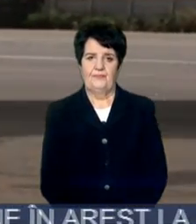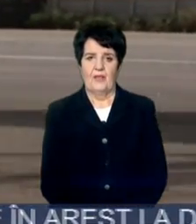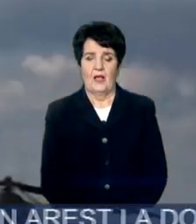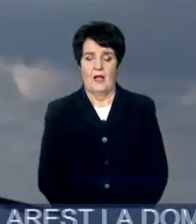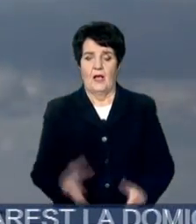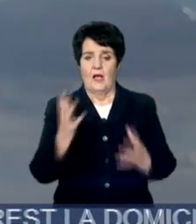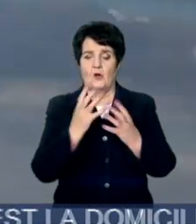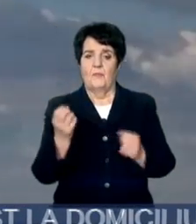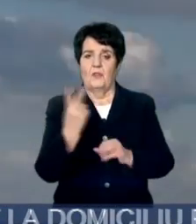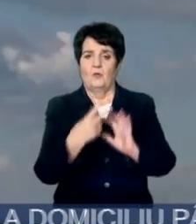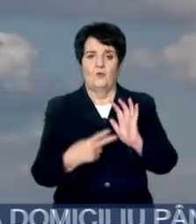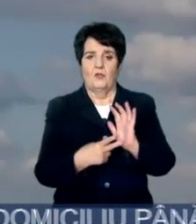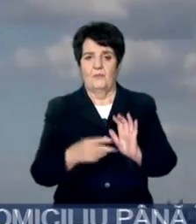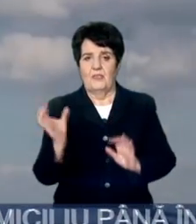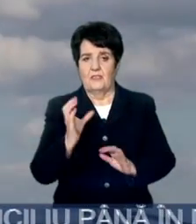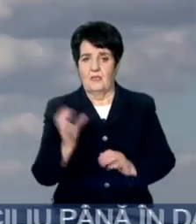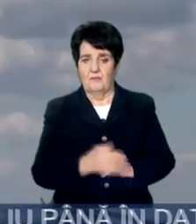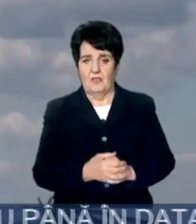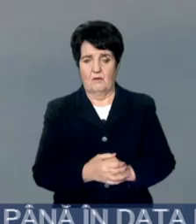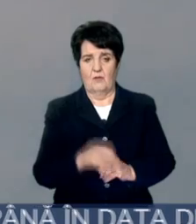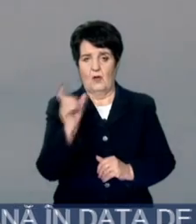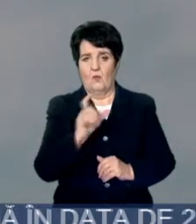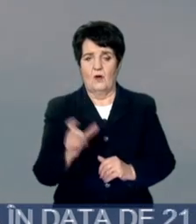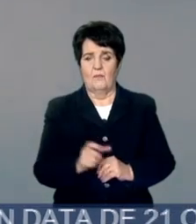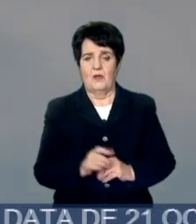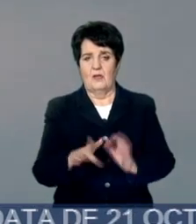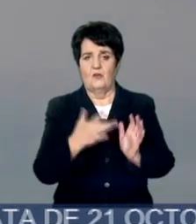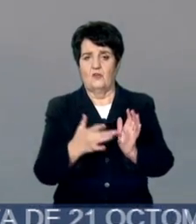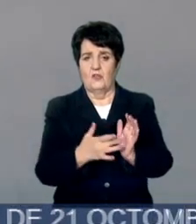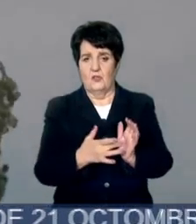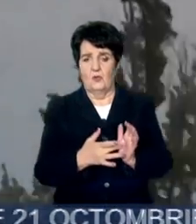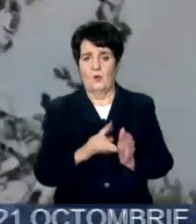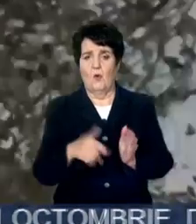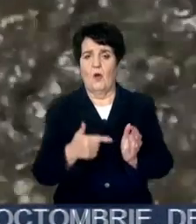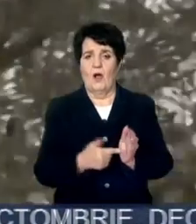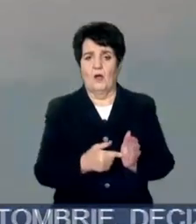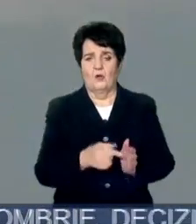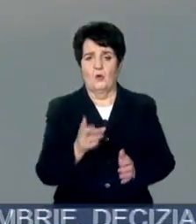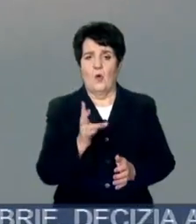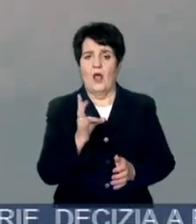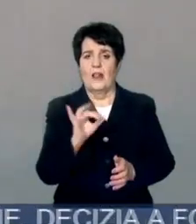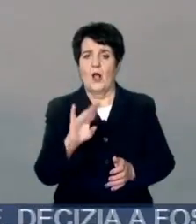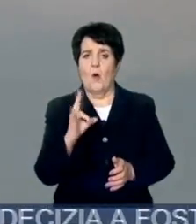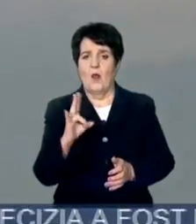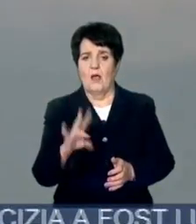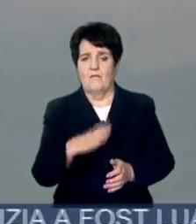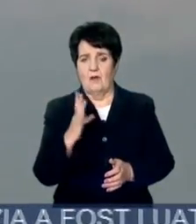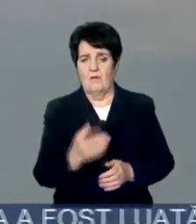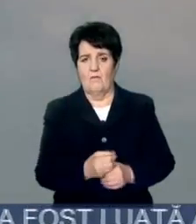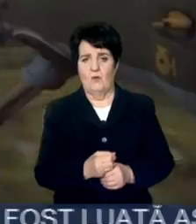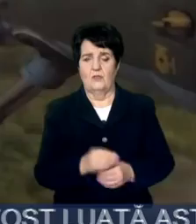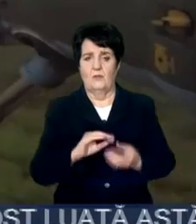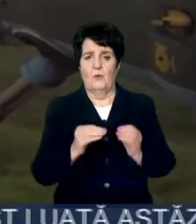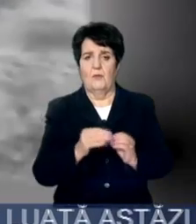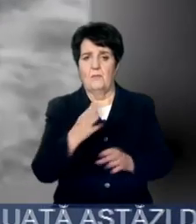În noaptea de 27 septembrie, trupele ruse au lovit centrul orașului Nicolaev cu sisteme lansatoare de rachete multiple de tip Smerch, distrugând